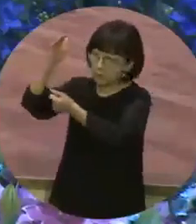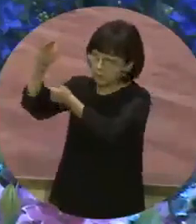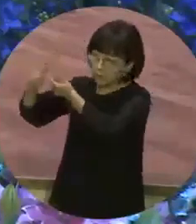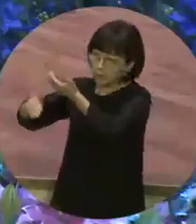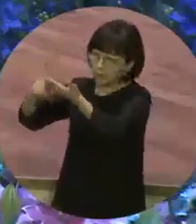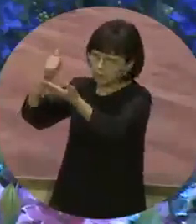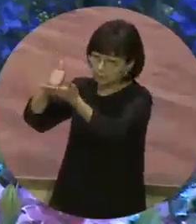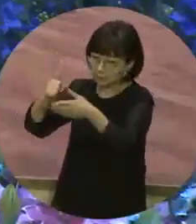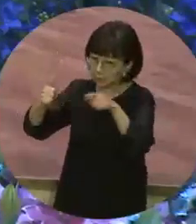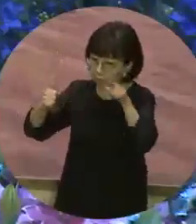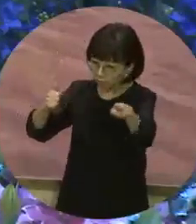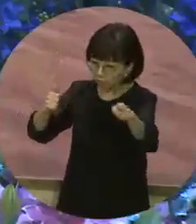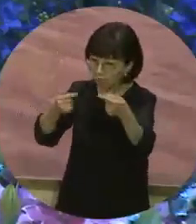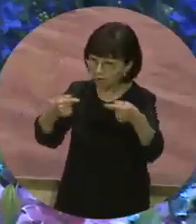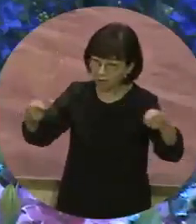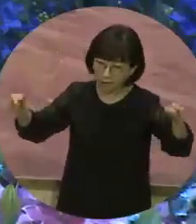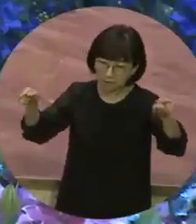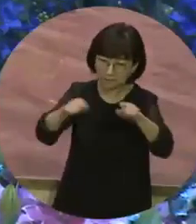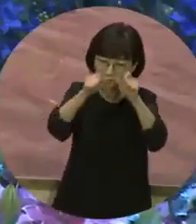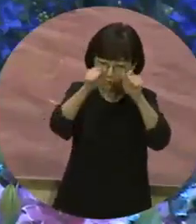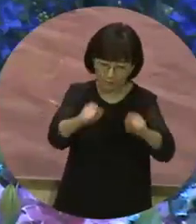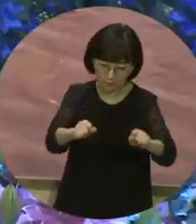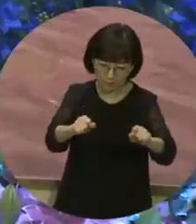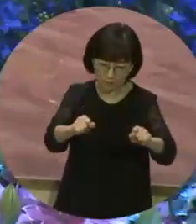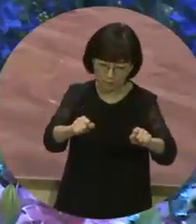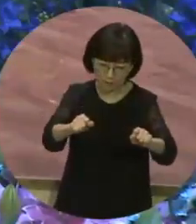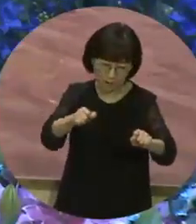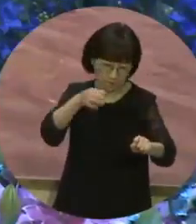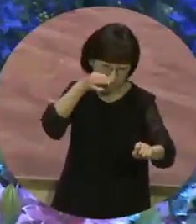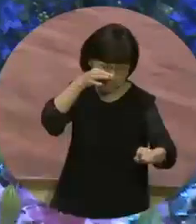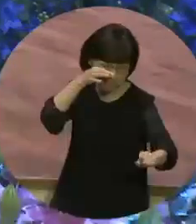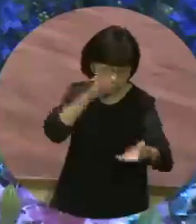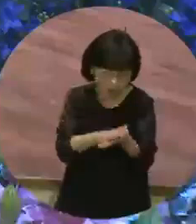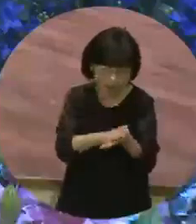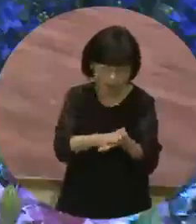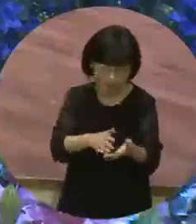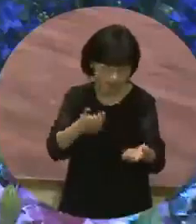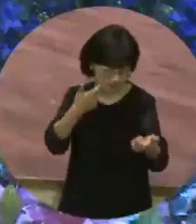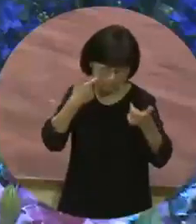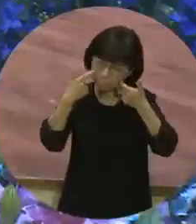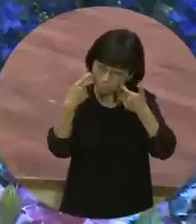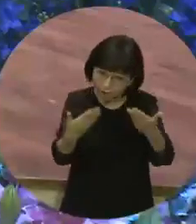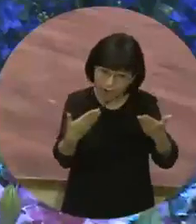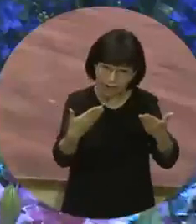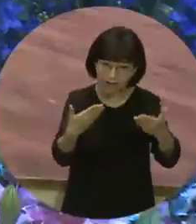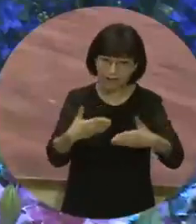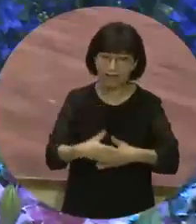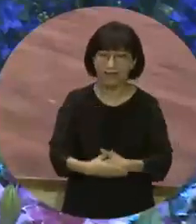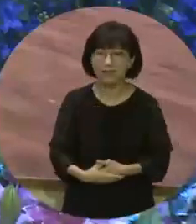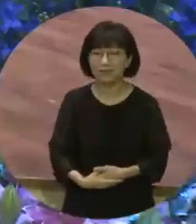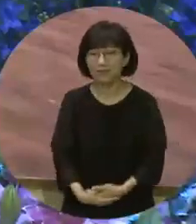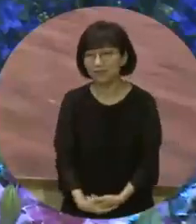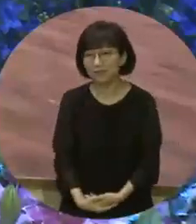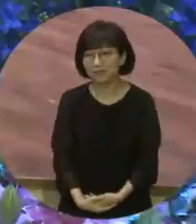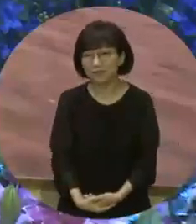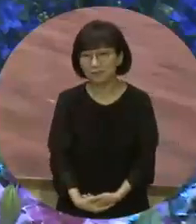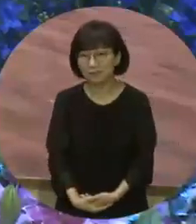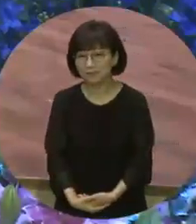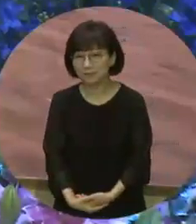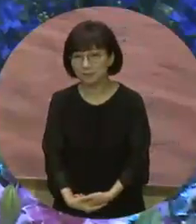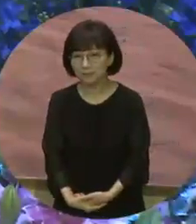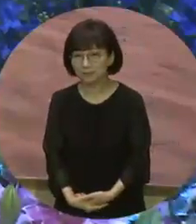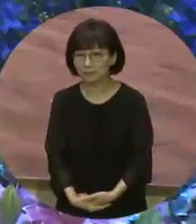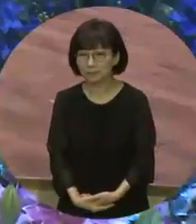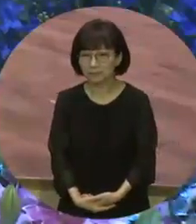계심을 우리가 분명히 보았으므로. 분명히 보았으므로. 보통 말이 아니죠. 얼마나 확신